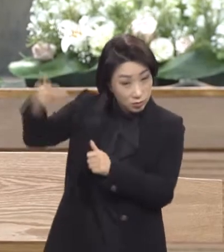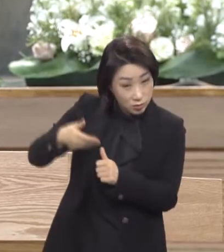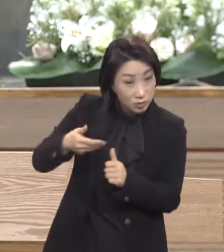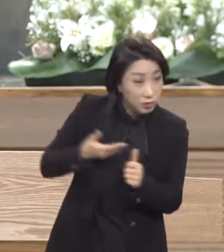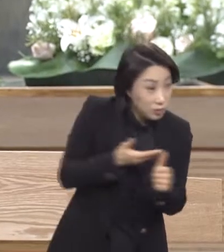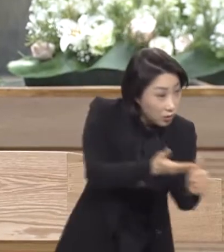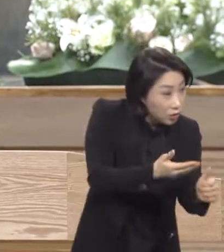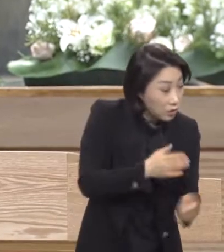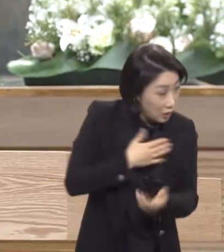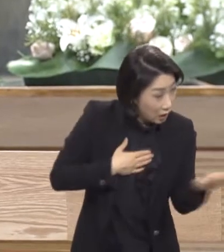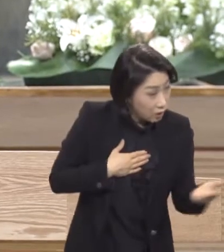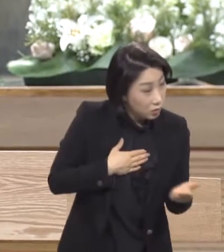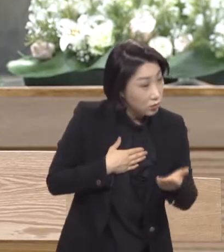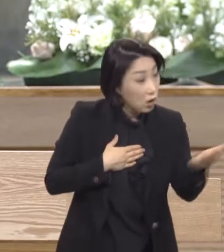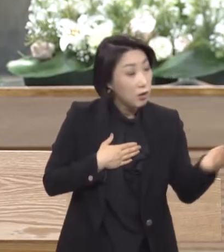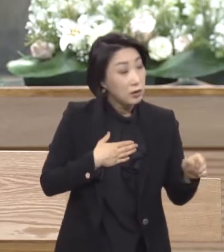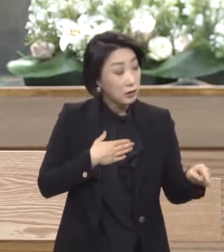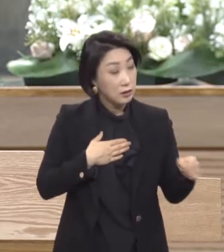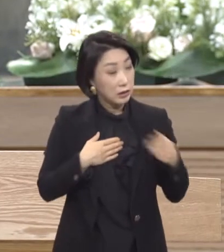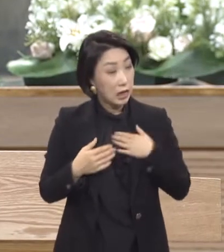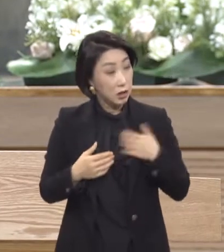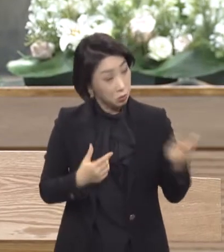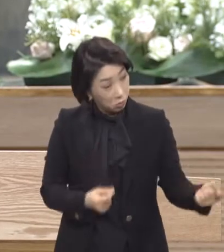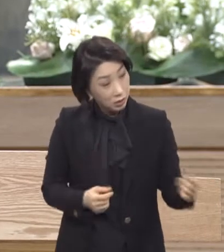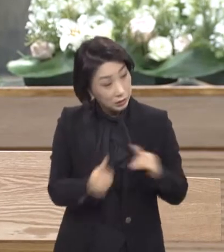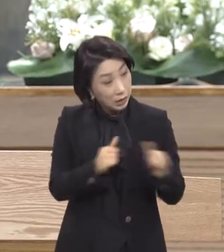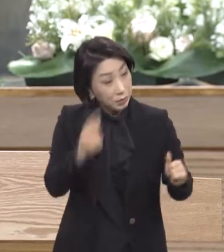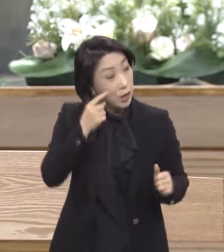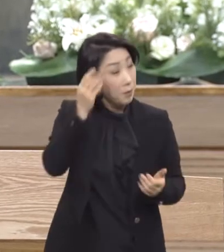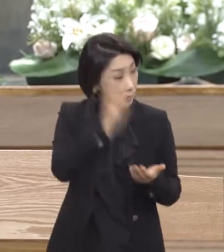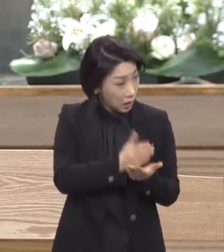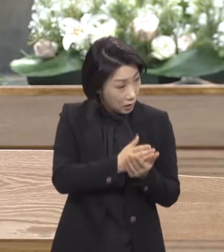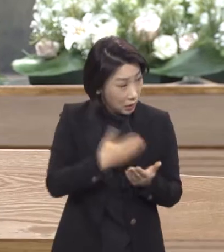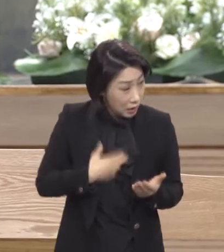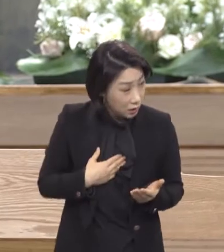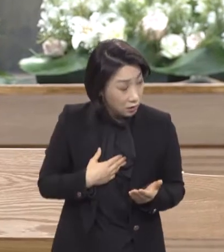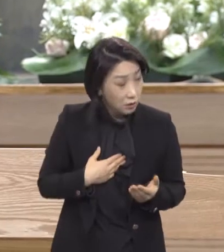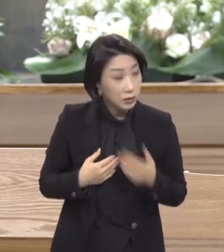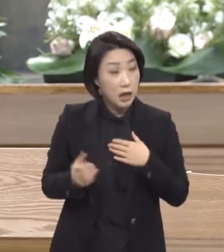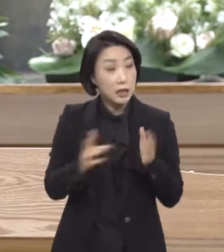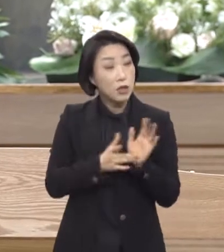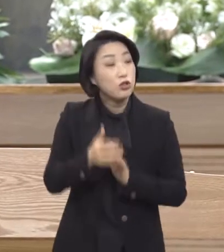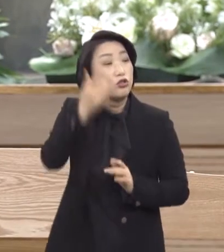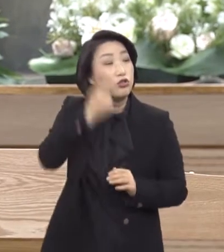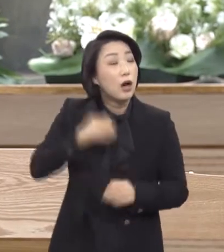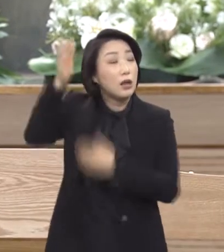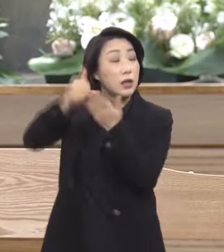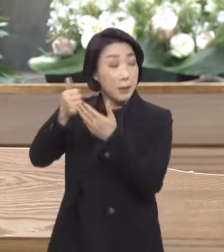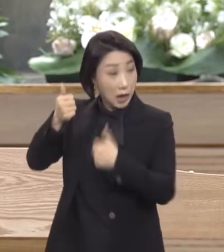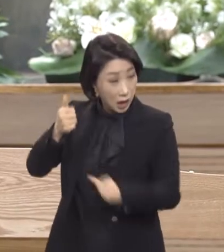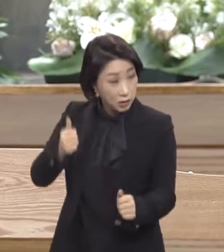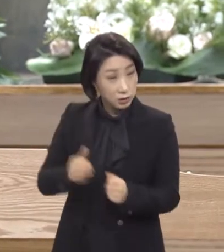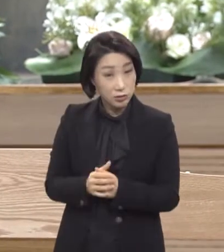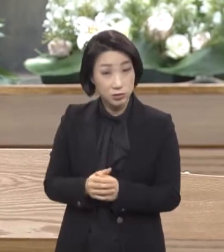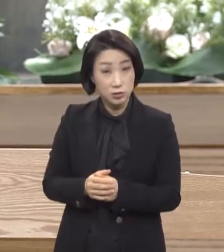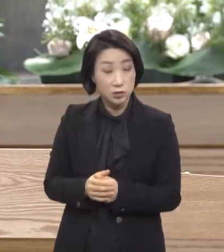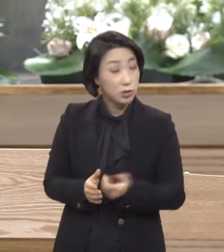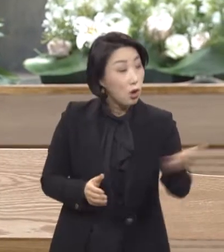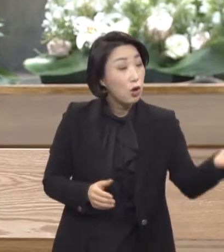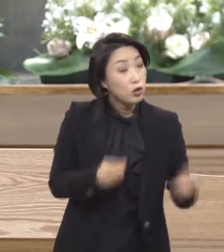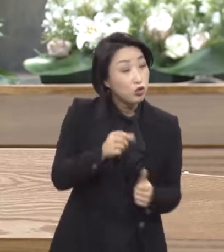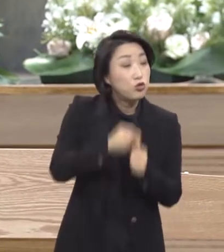그러니 네가 나를 너와 똑같은 사람으로 보지 마. 나는 하나님의 아들이야.